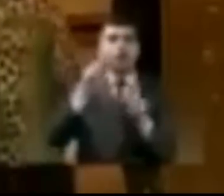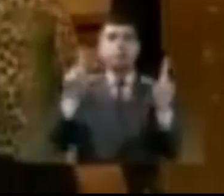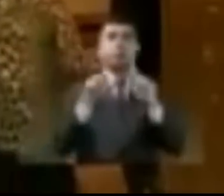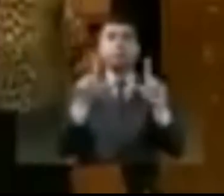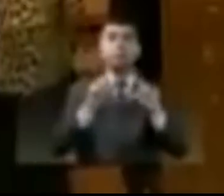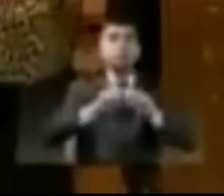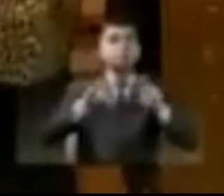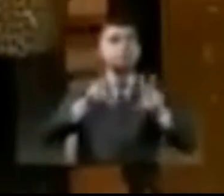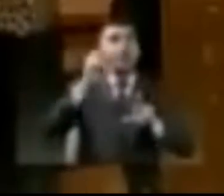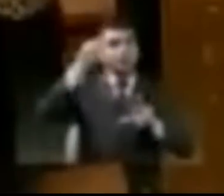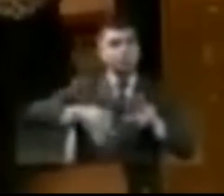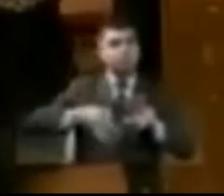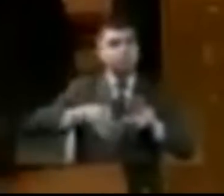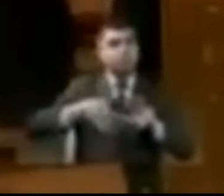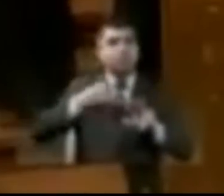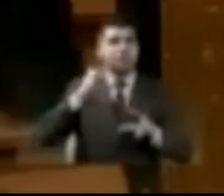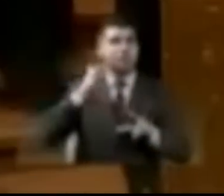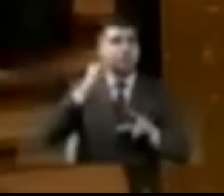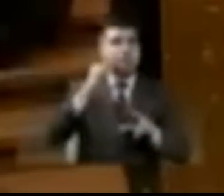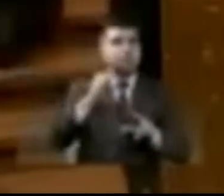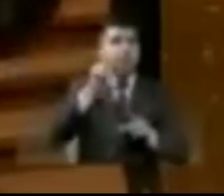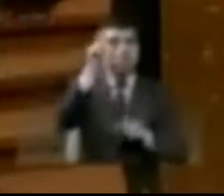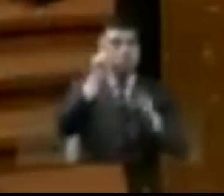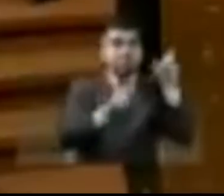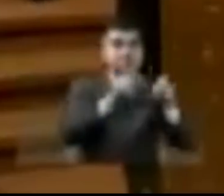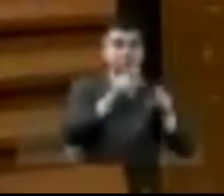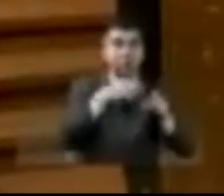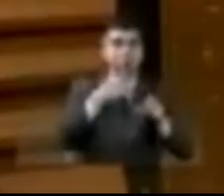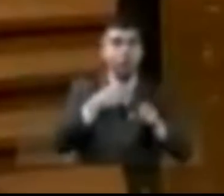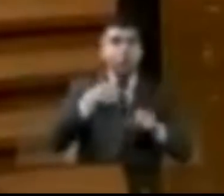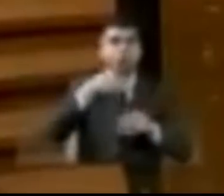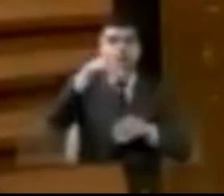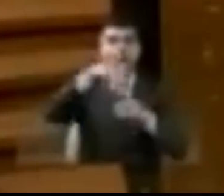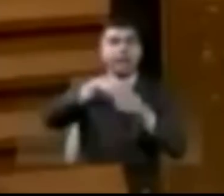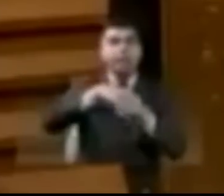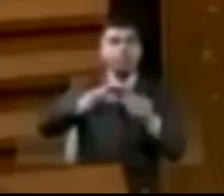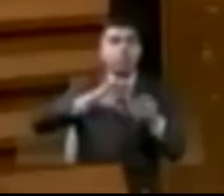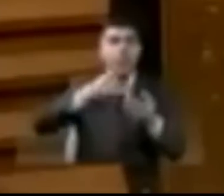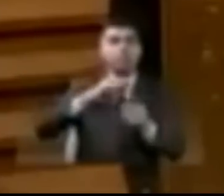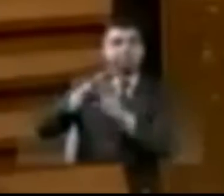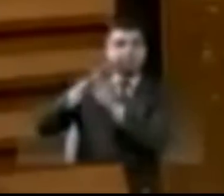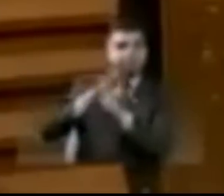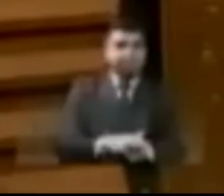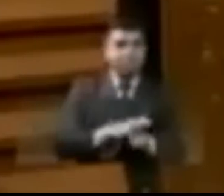أن يسجل التاريخ على هذه القبة أن فريقا معارضا ضغط واستعمل